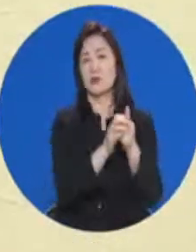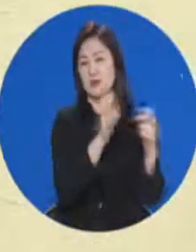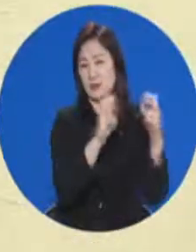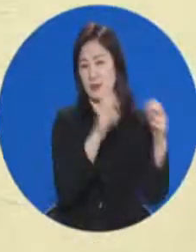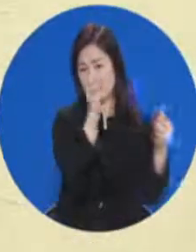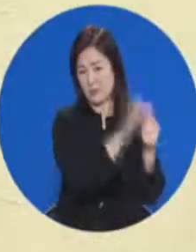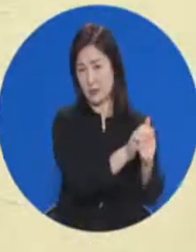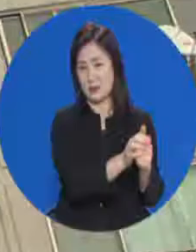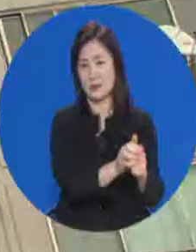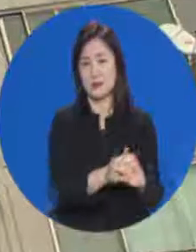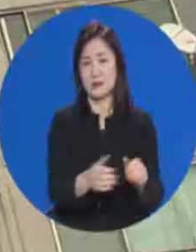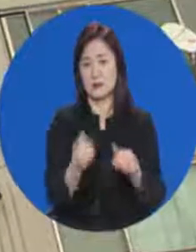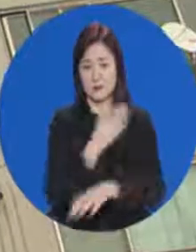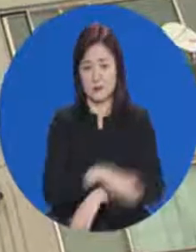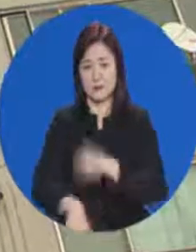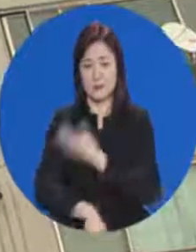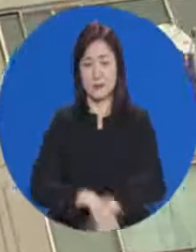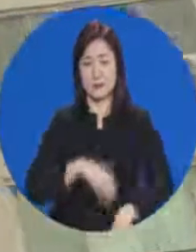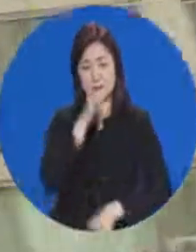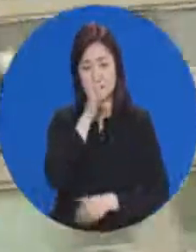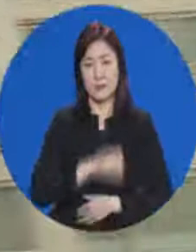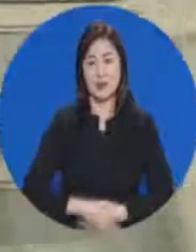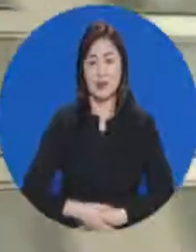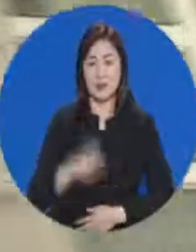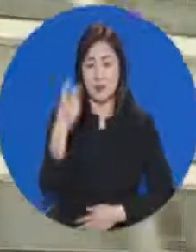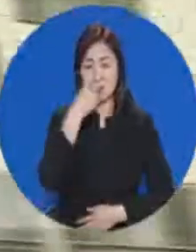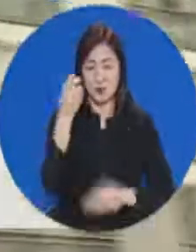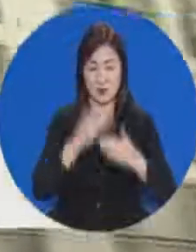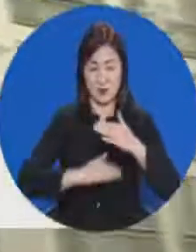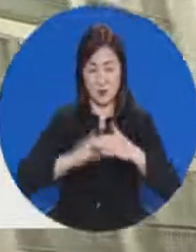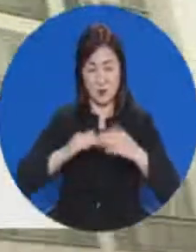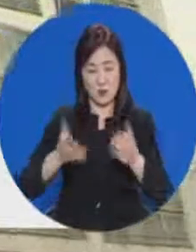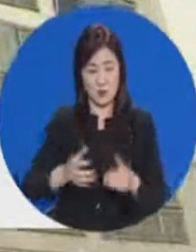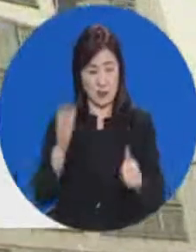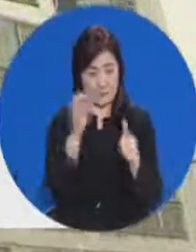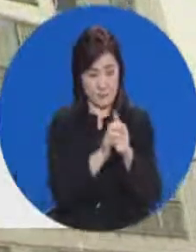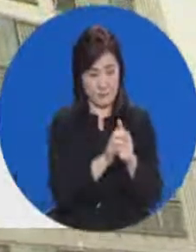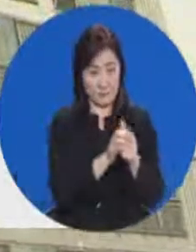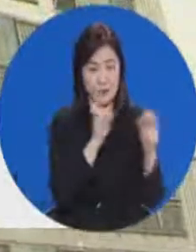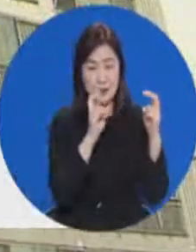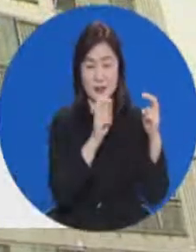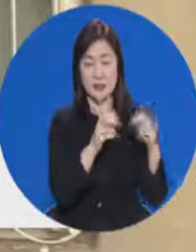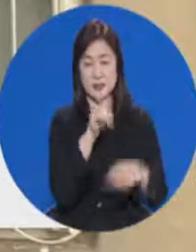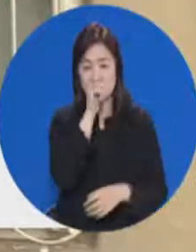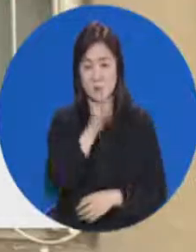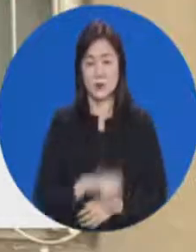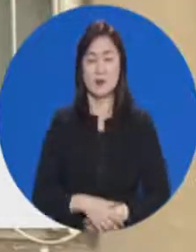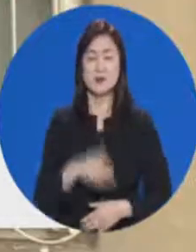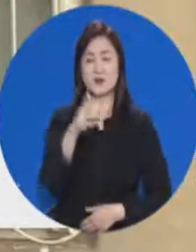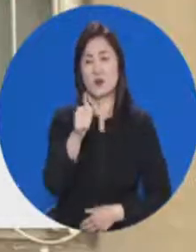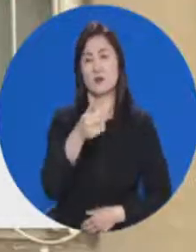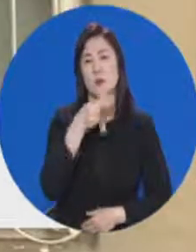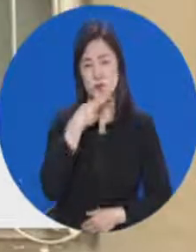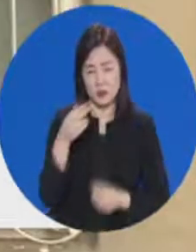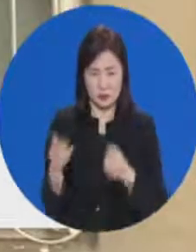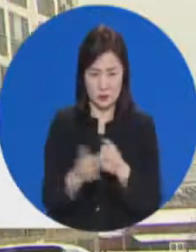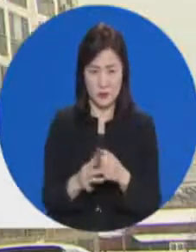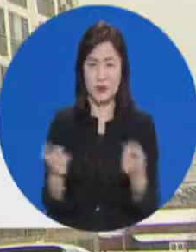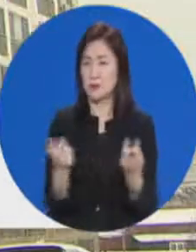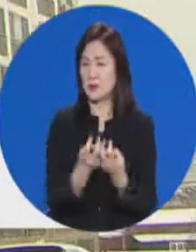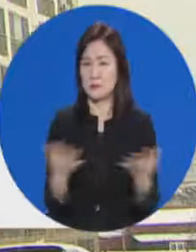지고 있습니다. 관리공단이 관리회사에 위탁계약을 맡겼을 경우에 주인이 없는 상태에서 일종의 무주공산인